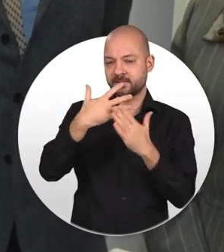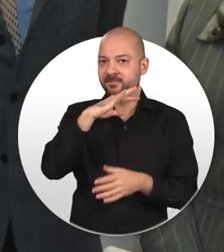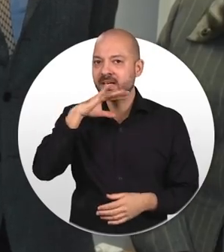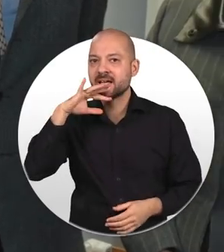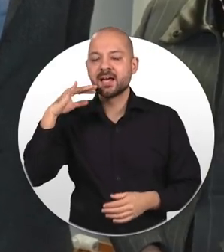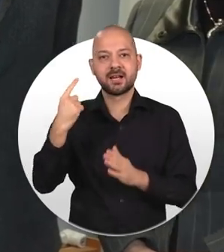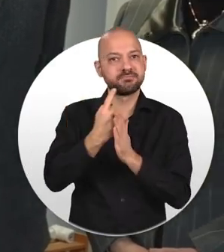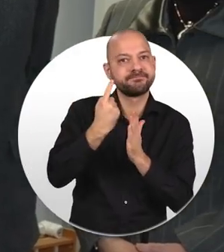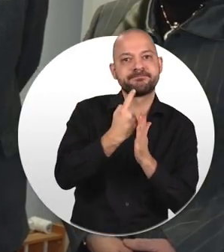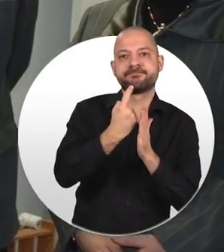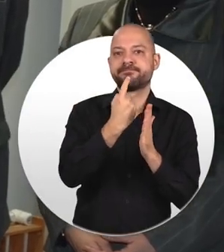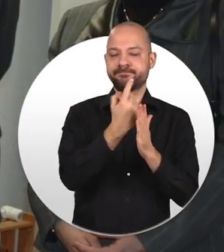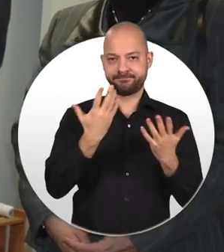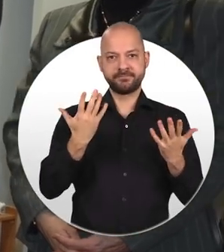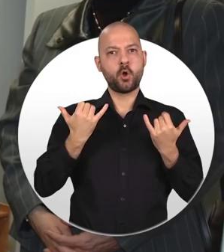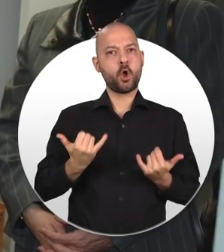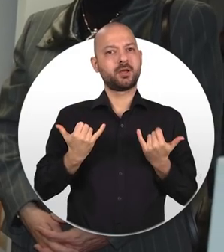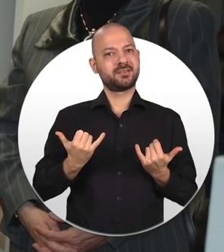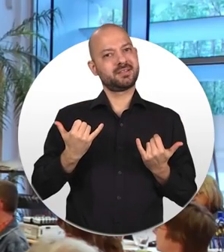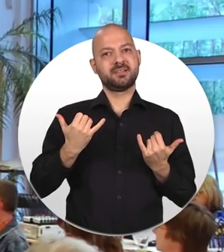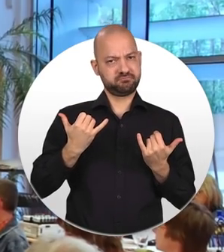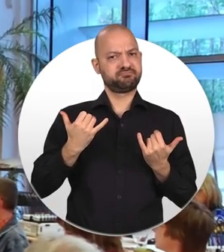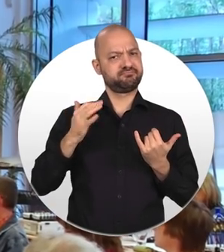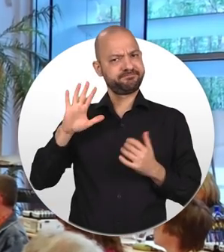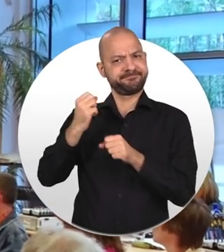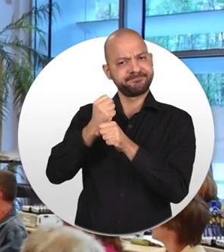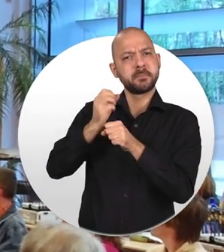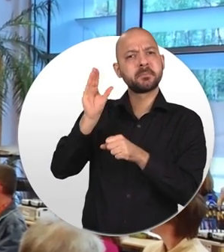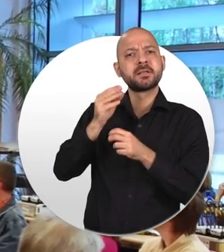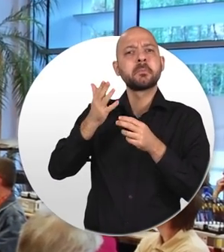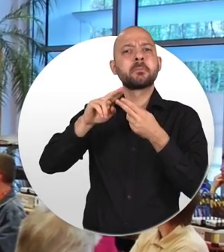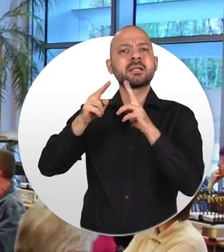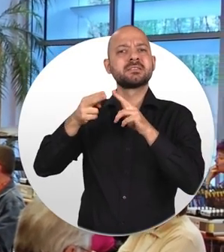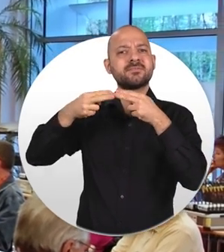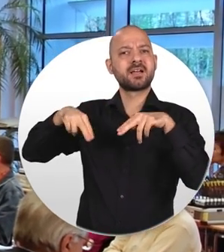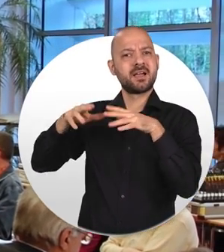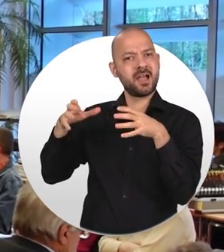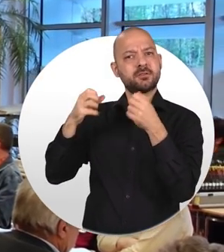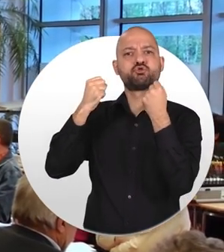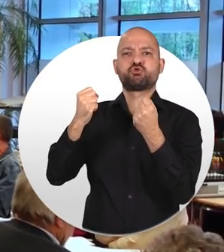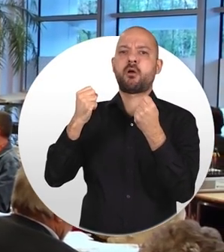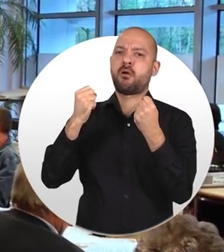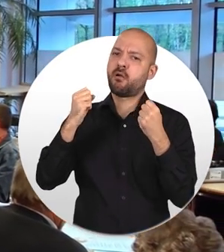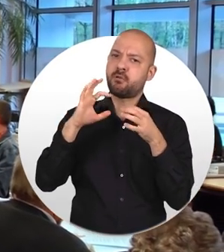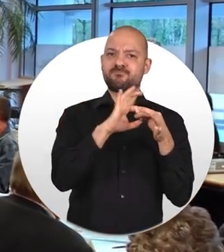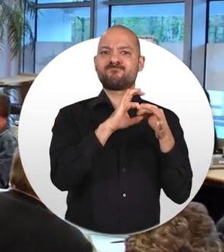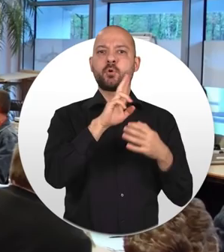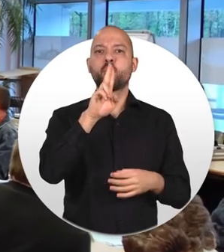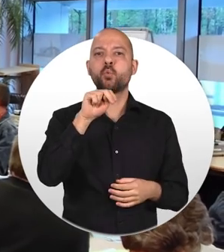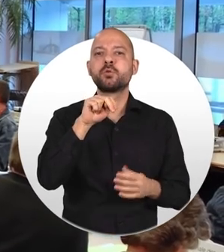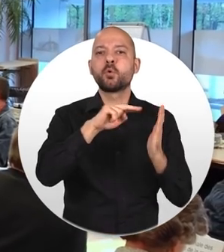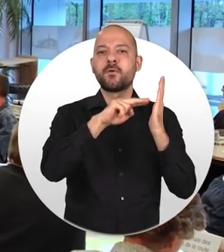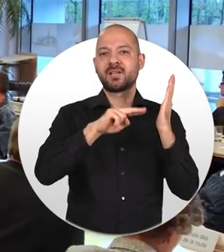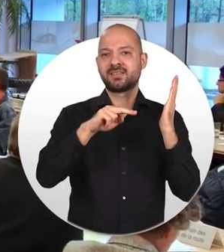sich viel gedient. Heute steht der Bericht von Info-Handicap an den Mombas-Organisationen am Kontext von der UN-Konvention für die Rechte